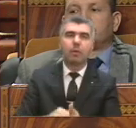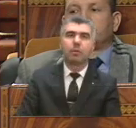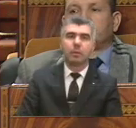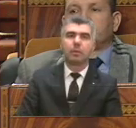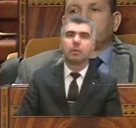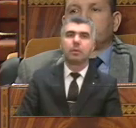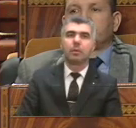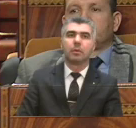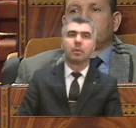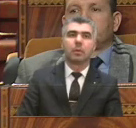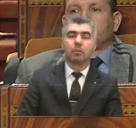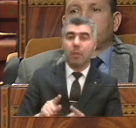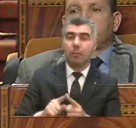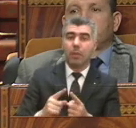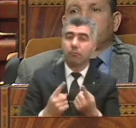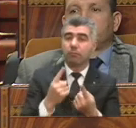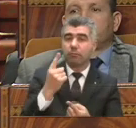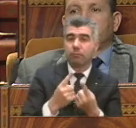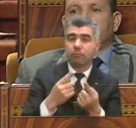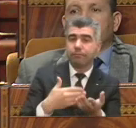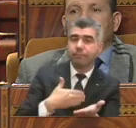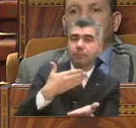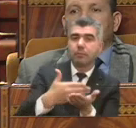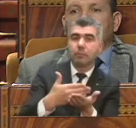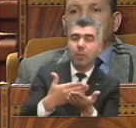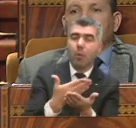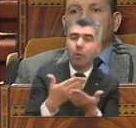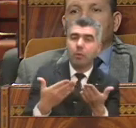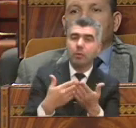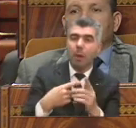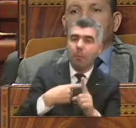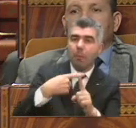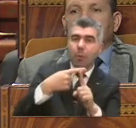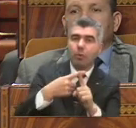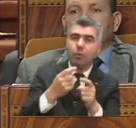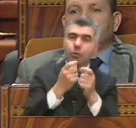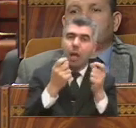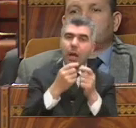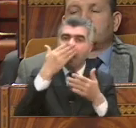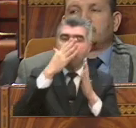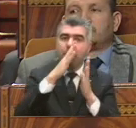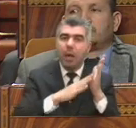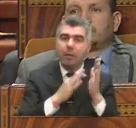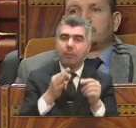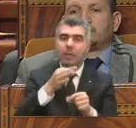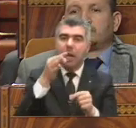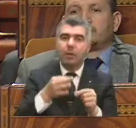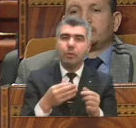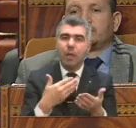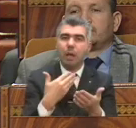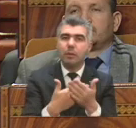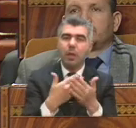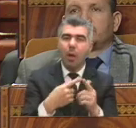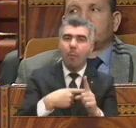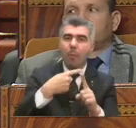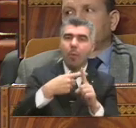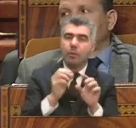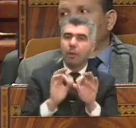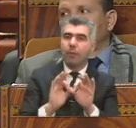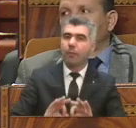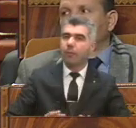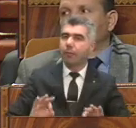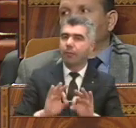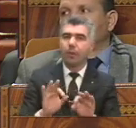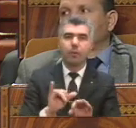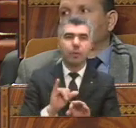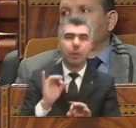والتي تحد من تنافسيتها وتعزيز قدراتها الإنتاجية وخلق القيمة المضافة، وذلك حتى تتمكن